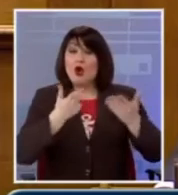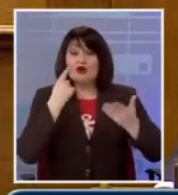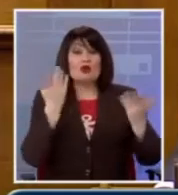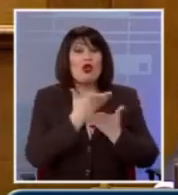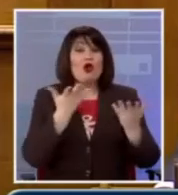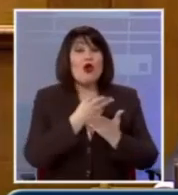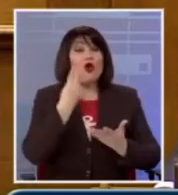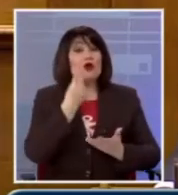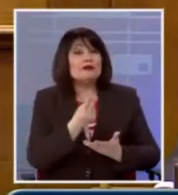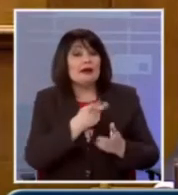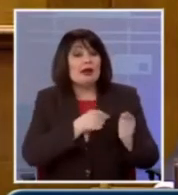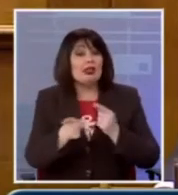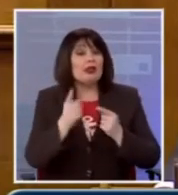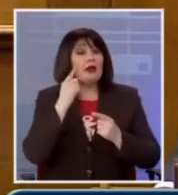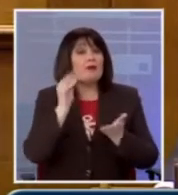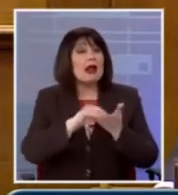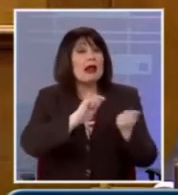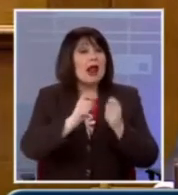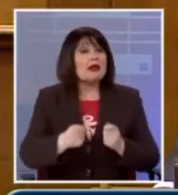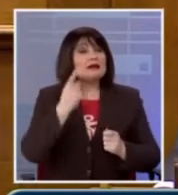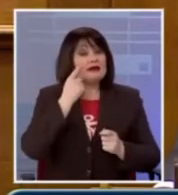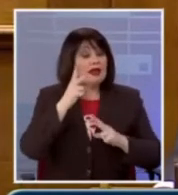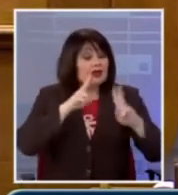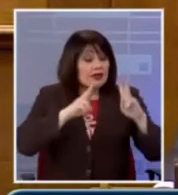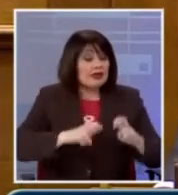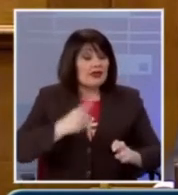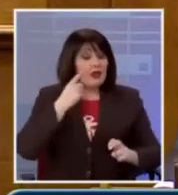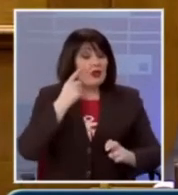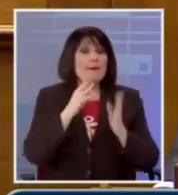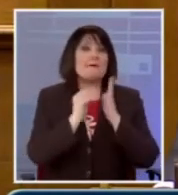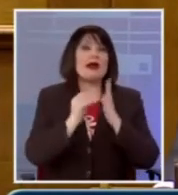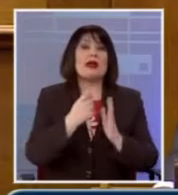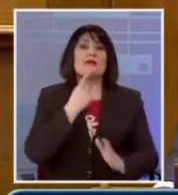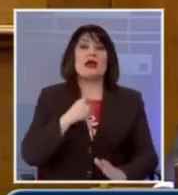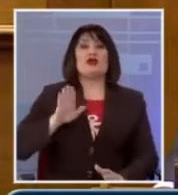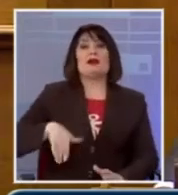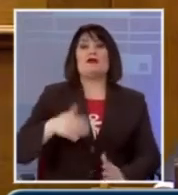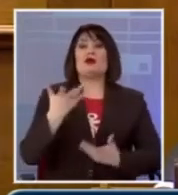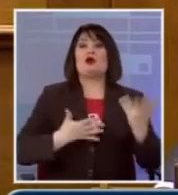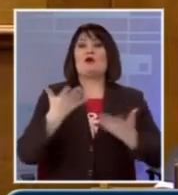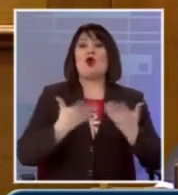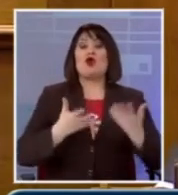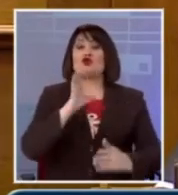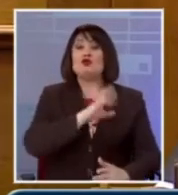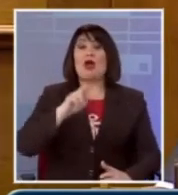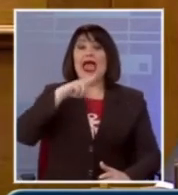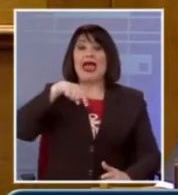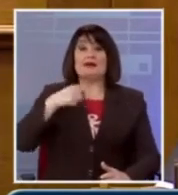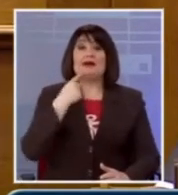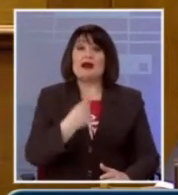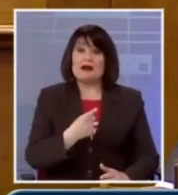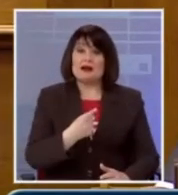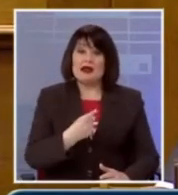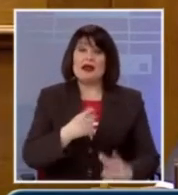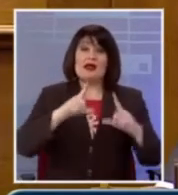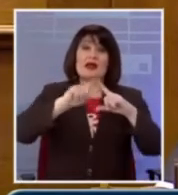ασάφειες, αποκλίσεις και αναθεωρήσεις. Ενδεικτικά αναφέρω, τελευταίος προϋπολογισμός της ΕΡΤ προέβλεπε δαπάνη για